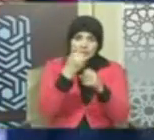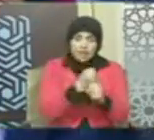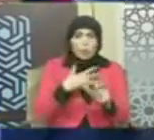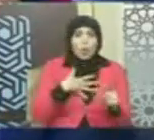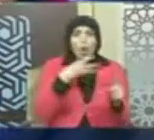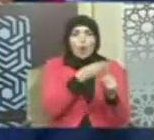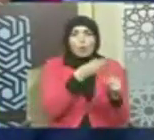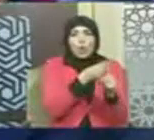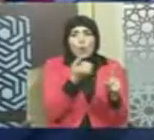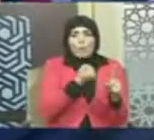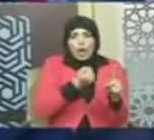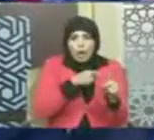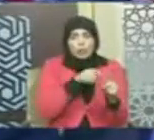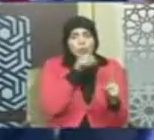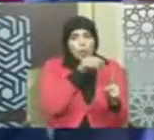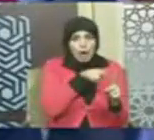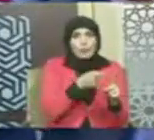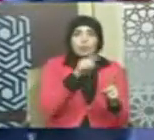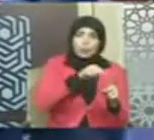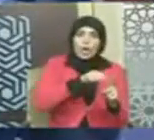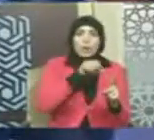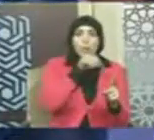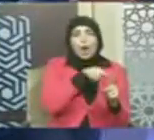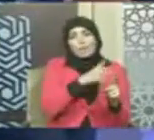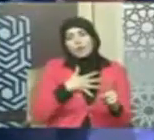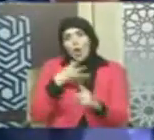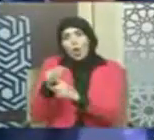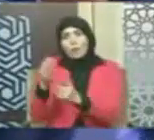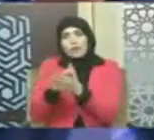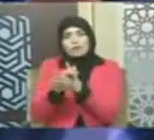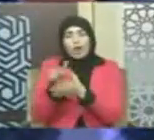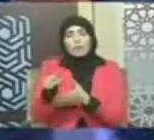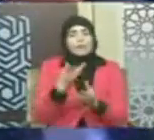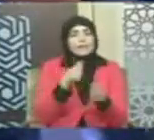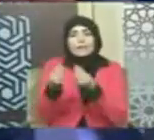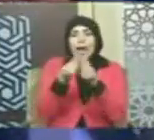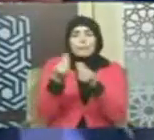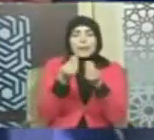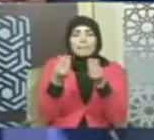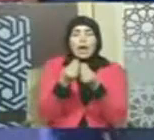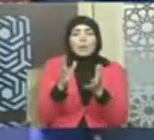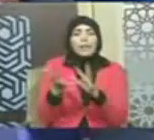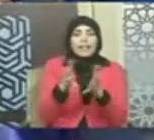يحبونه، وكيف كان يحبهم، وكيف كان يتعامل معهم.